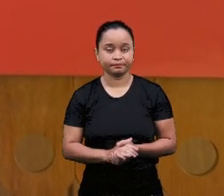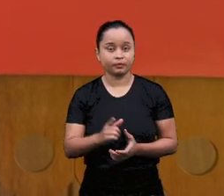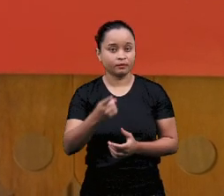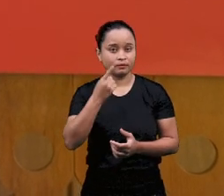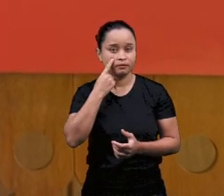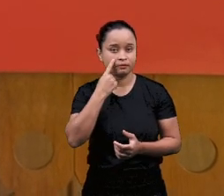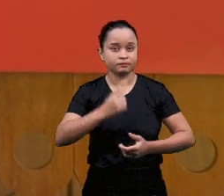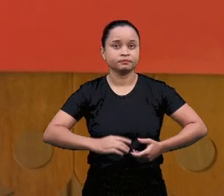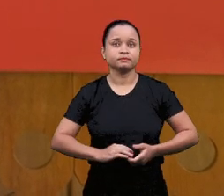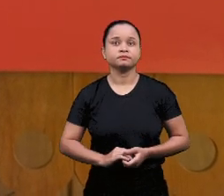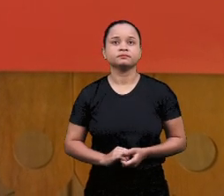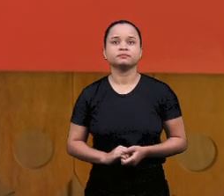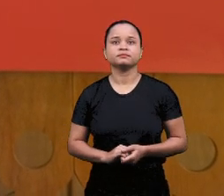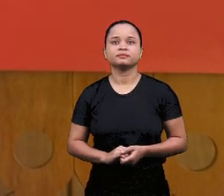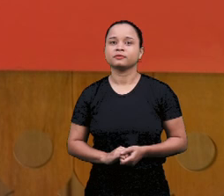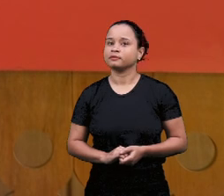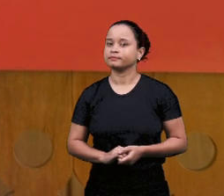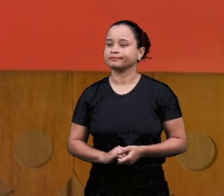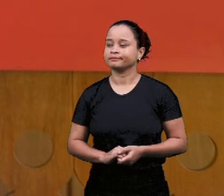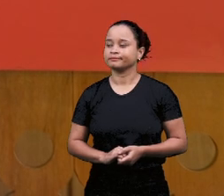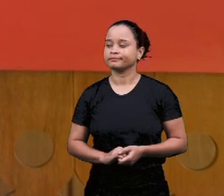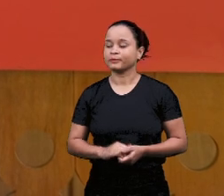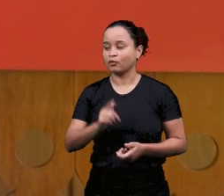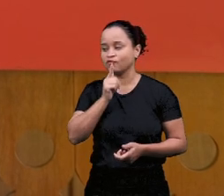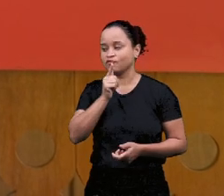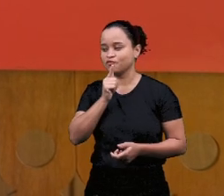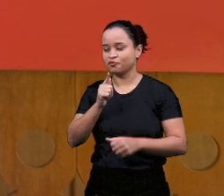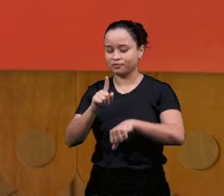Je sens, j'ai dépassé, hein, j'ai débordé. Hein.